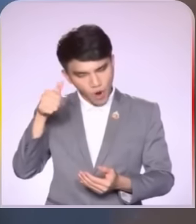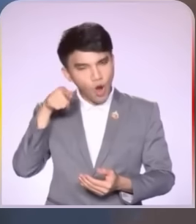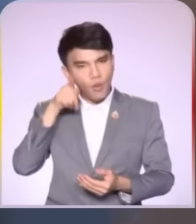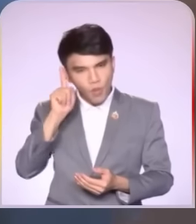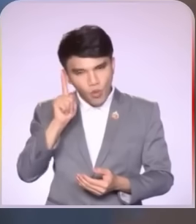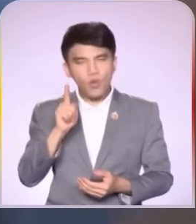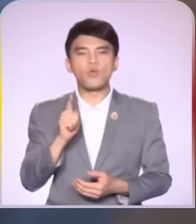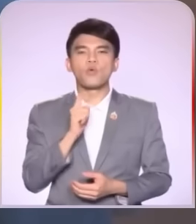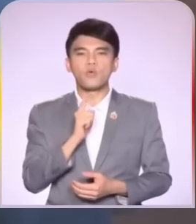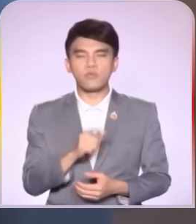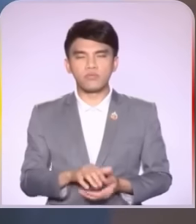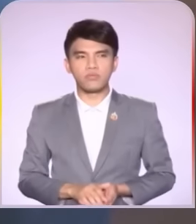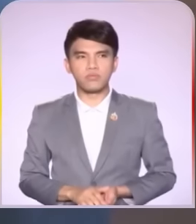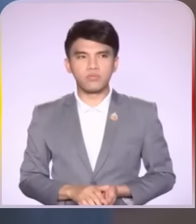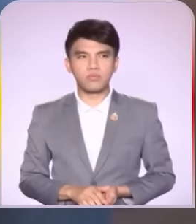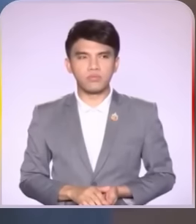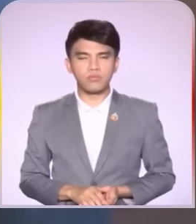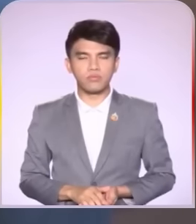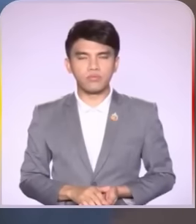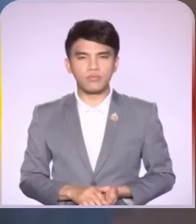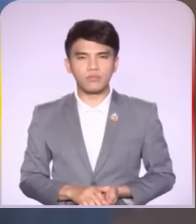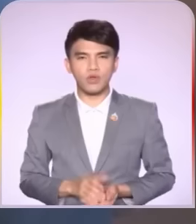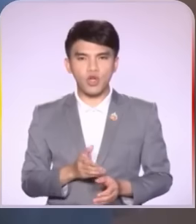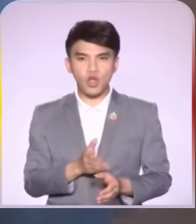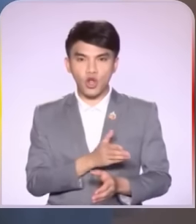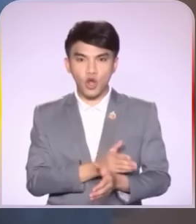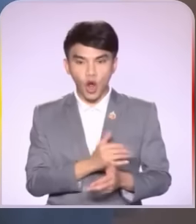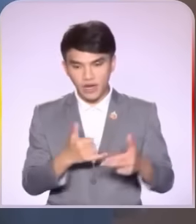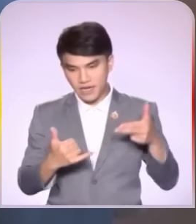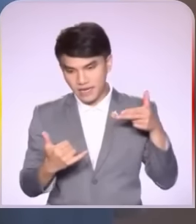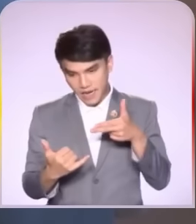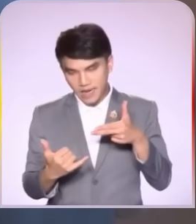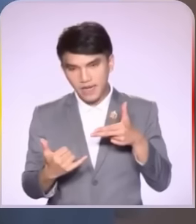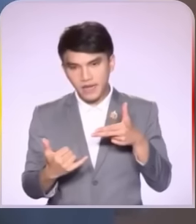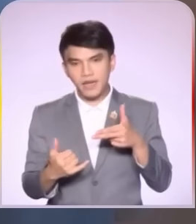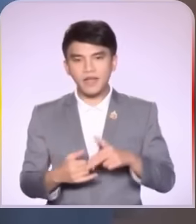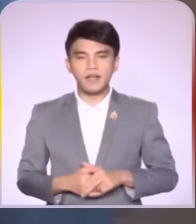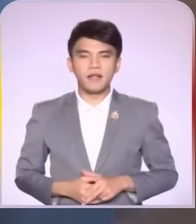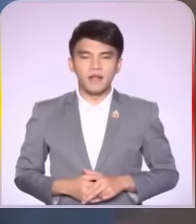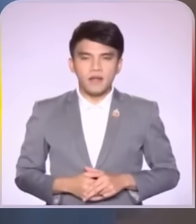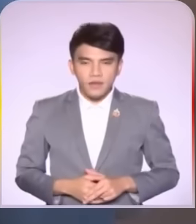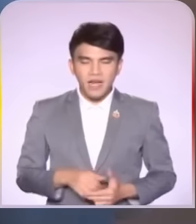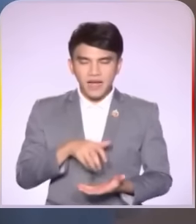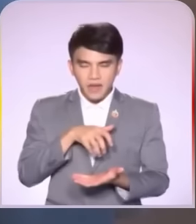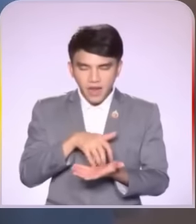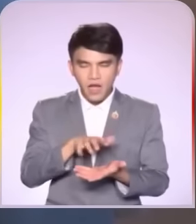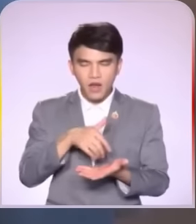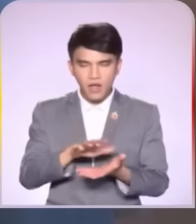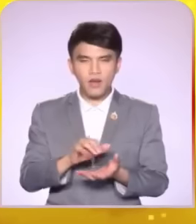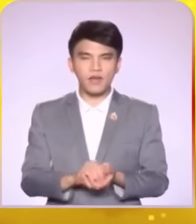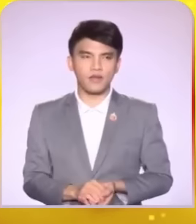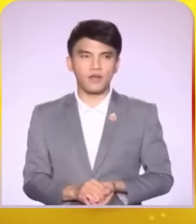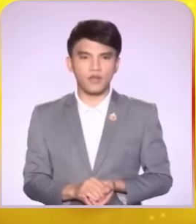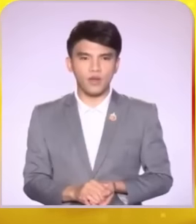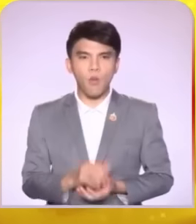ขาเนี่ยค่ะขับรถไปล่าสุดก่อนวันเกิดเหตุอ่ะอันเนี้ยที่เขาเล่าให้ฟังนะพ่อเขาเล่า